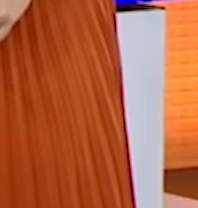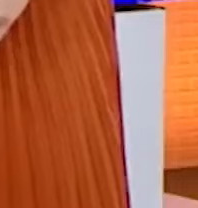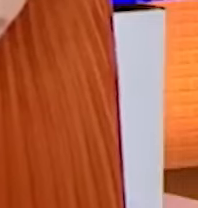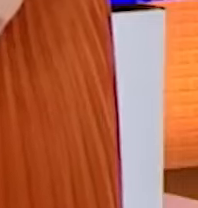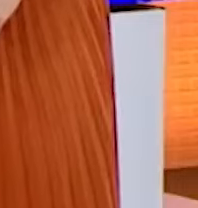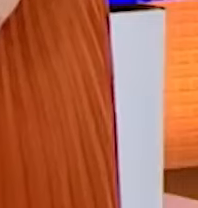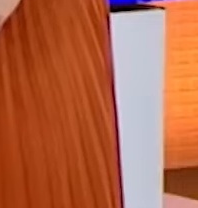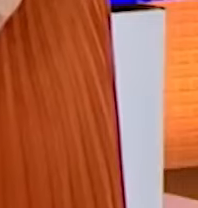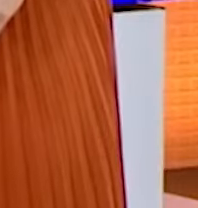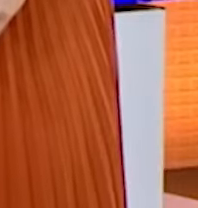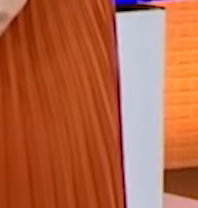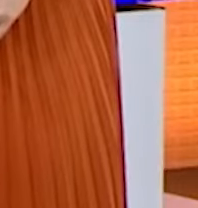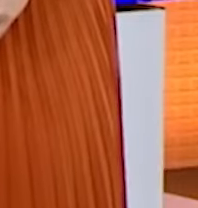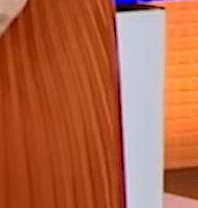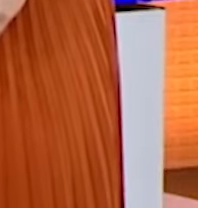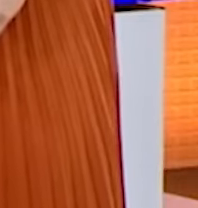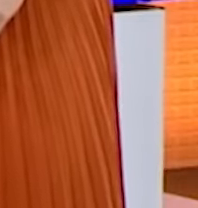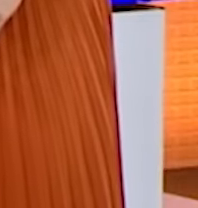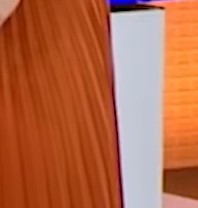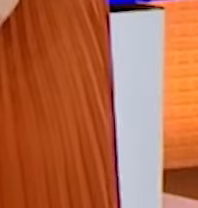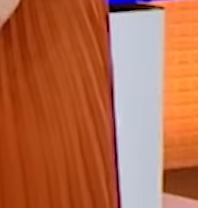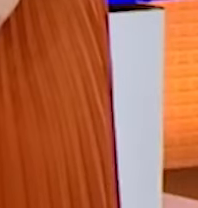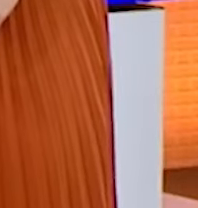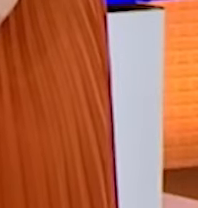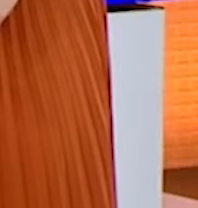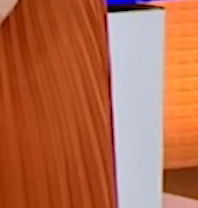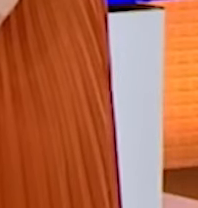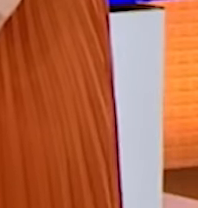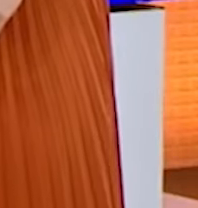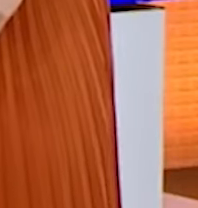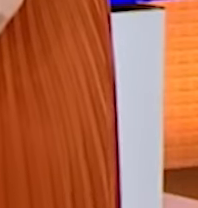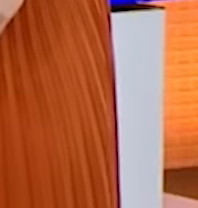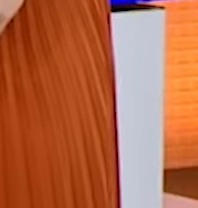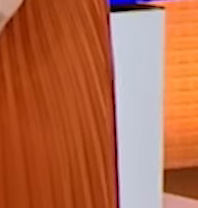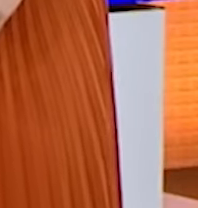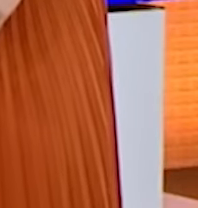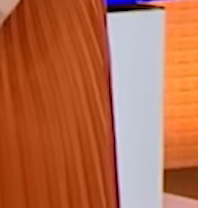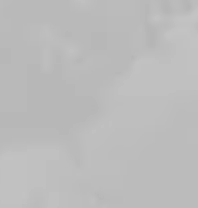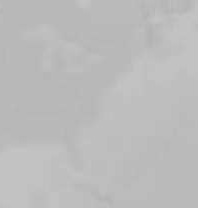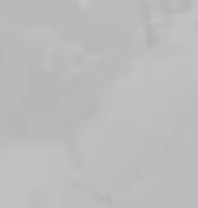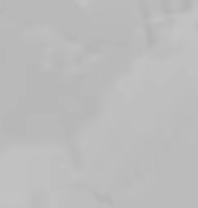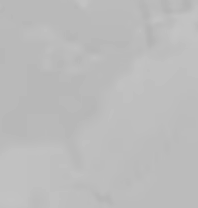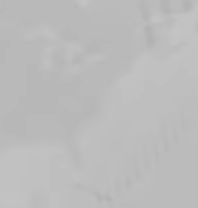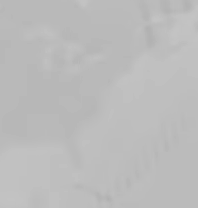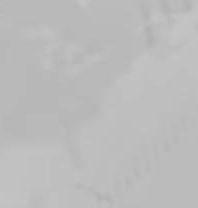niyo po kami sa GMA Pinoy TV at sa www.gmanews.tv.